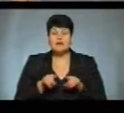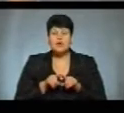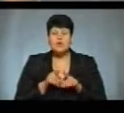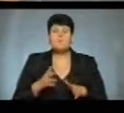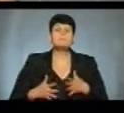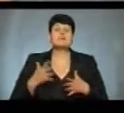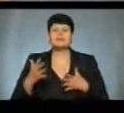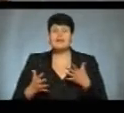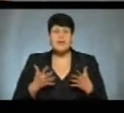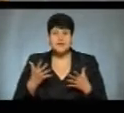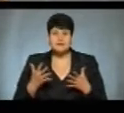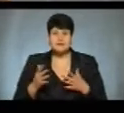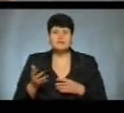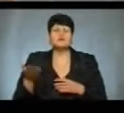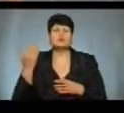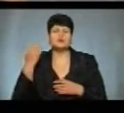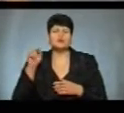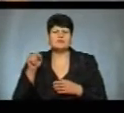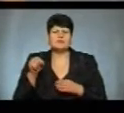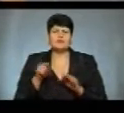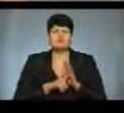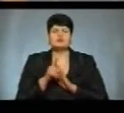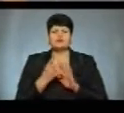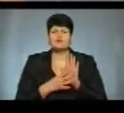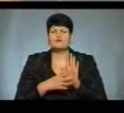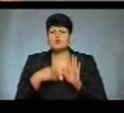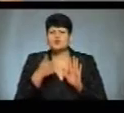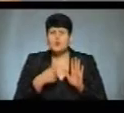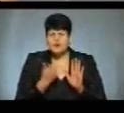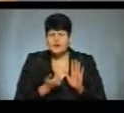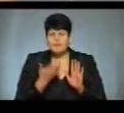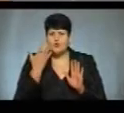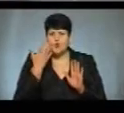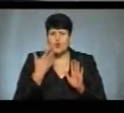піднесення. От тоді, іменно на початку 90-х років, коли